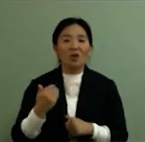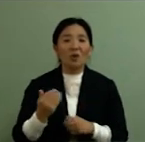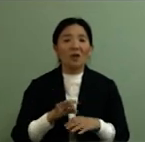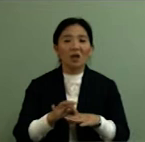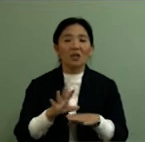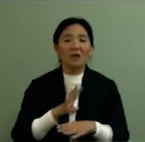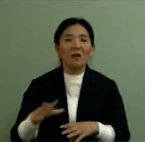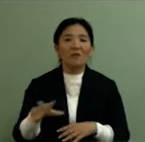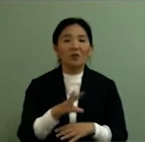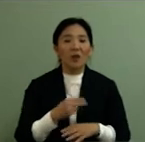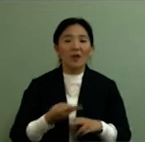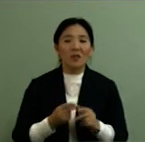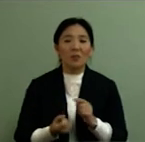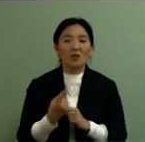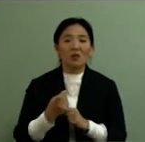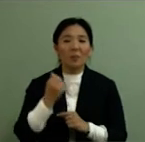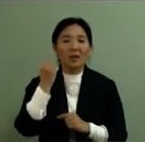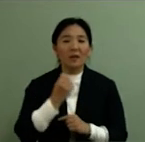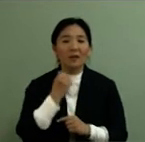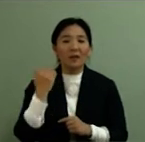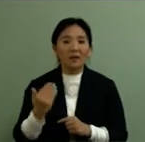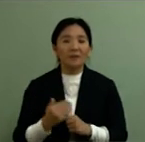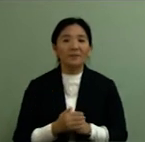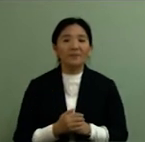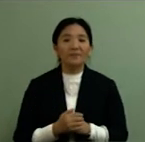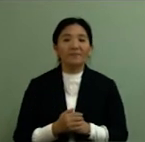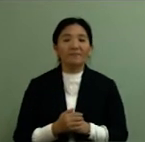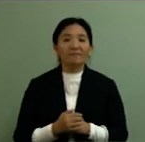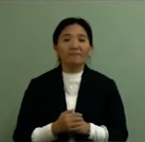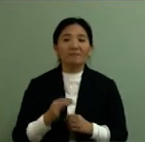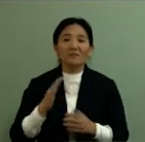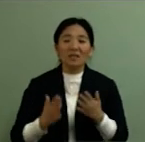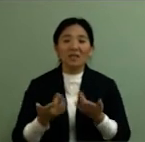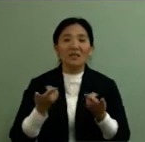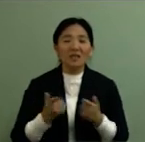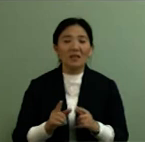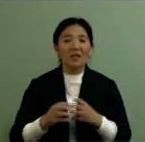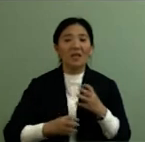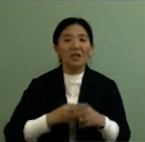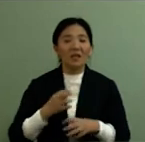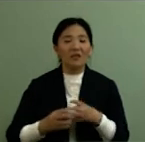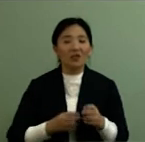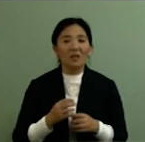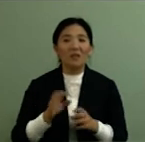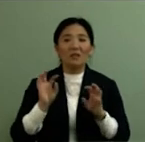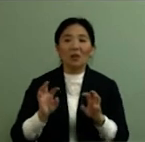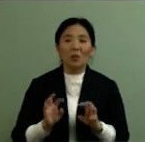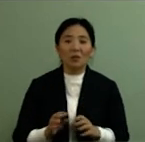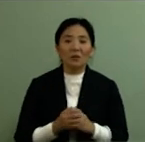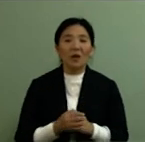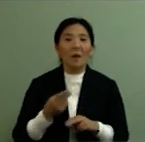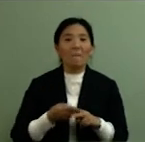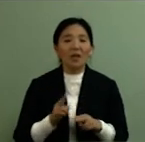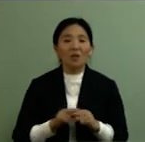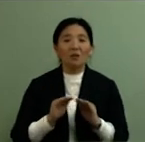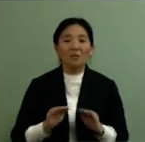А значит, все это происходит благодаря или согласно географическим законам.